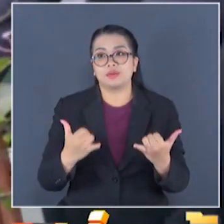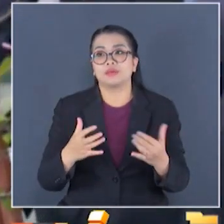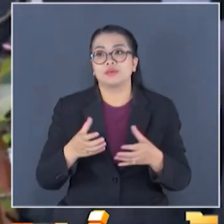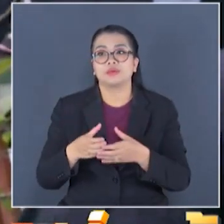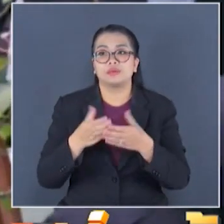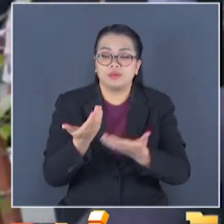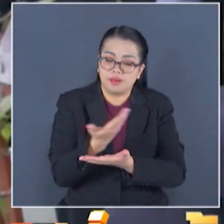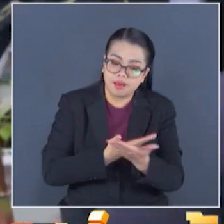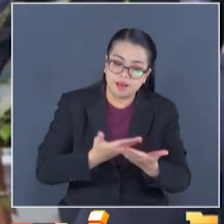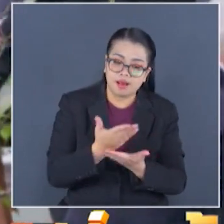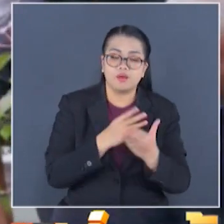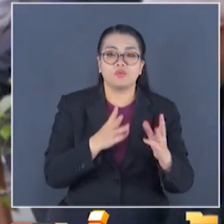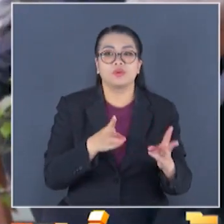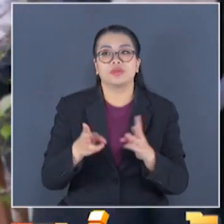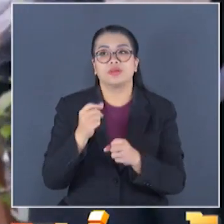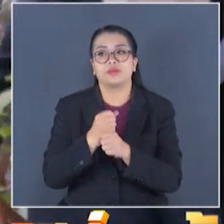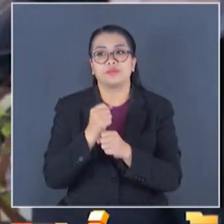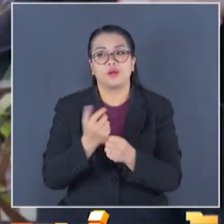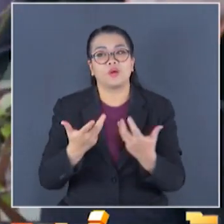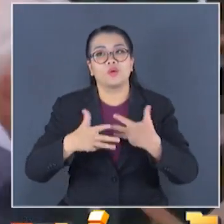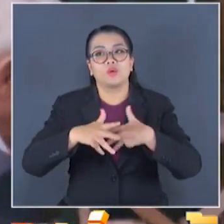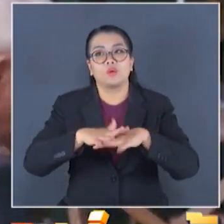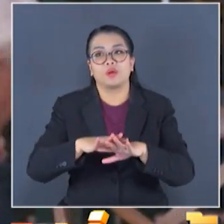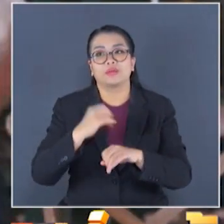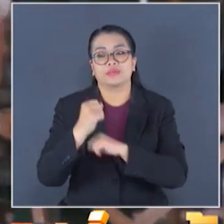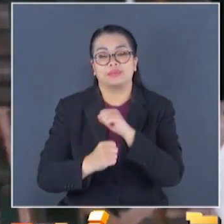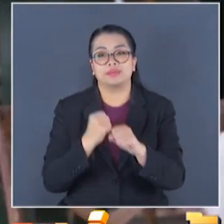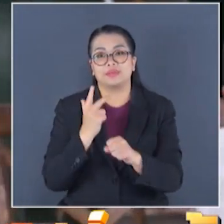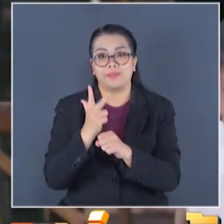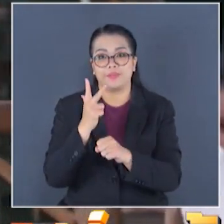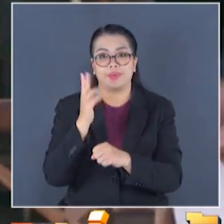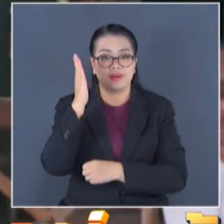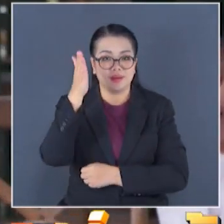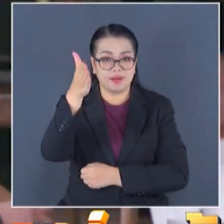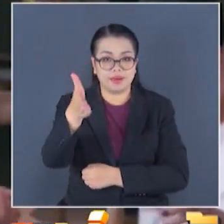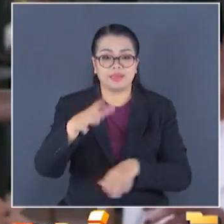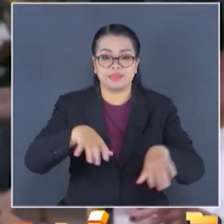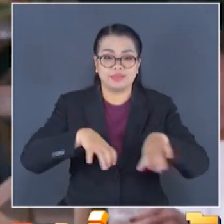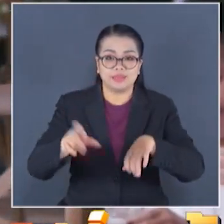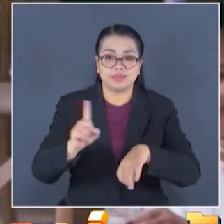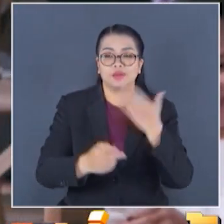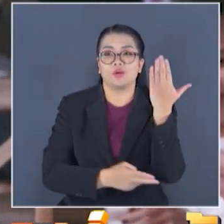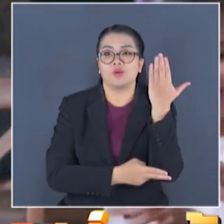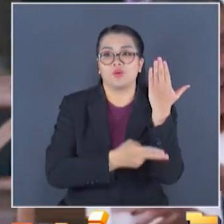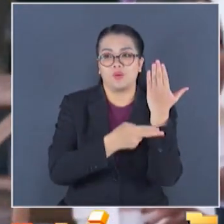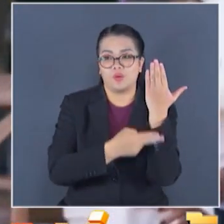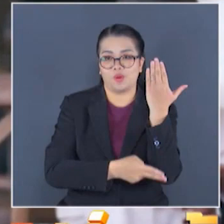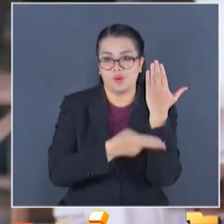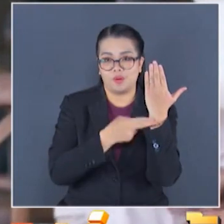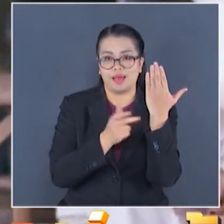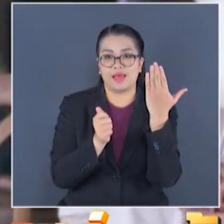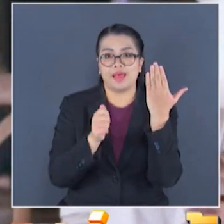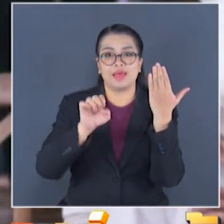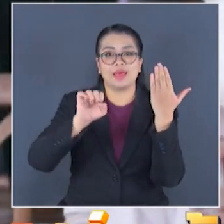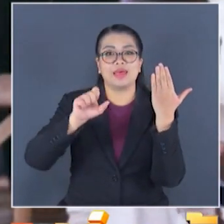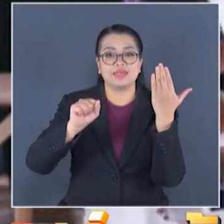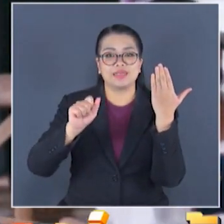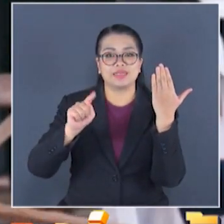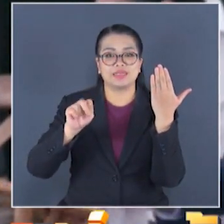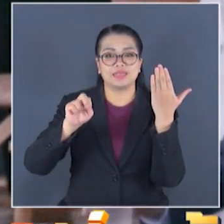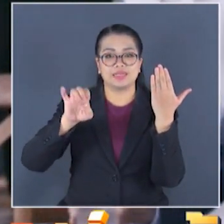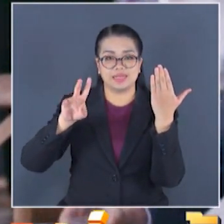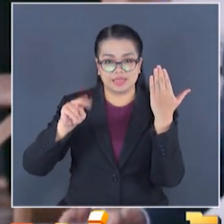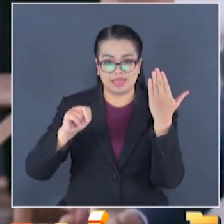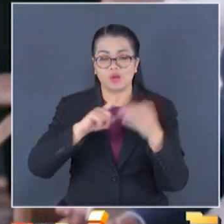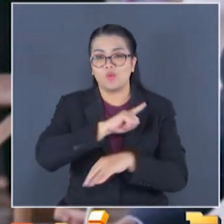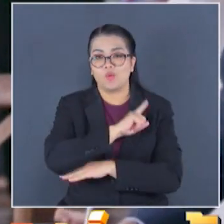อมกับหาหรือแนวทางกทำงานรวมกัหาจานอีก 3 ปีข้หน้างานนี้จะจดขึ้ที่โงแรม Eastin Grand พยาไทยจะจัดขึ